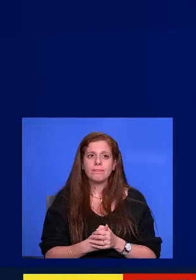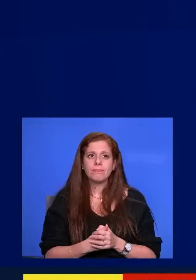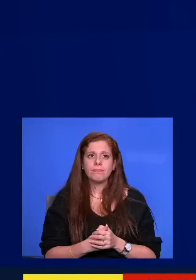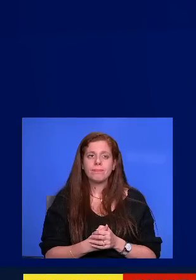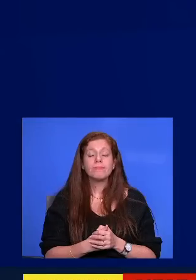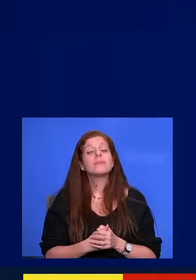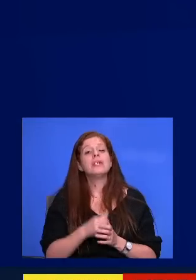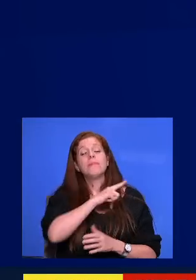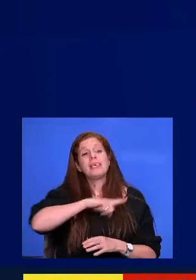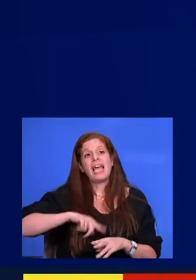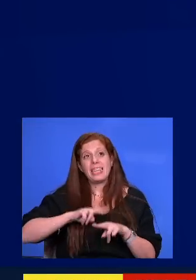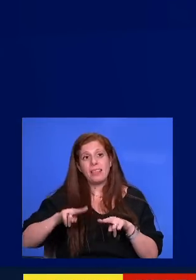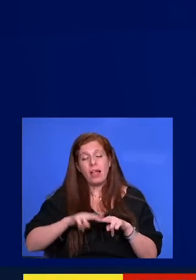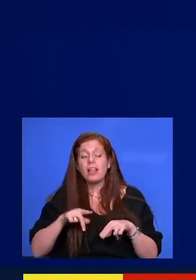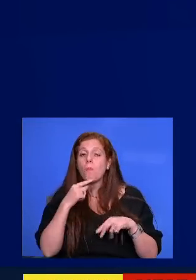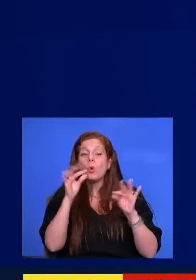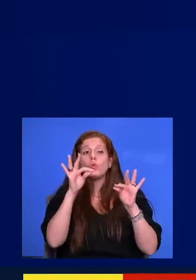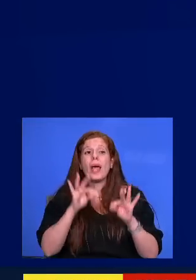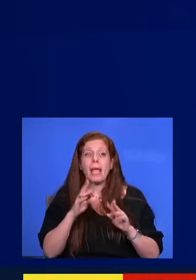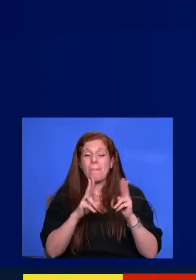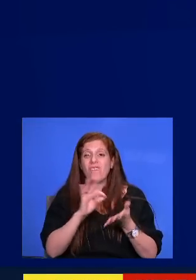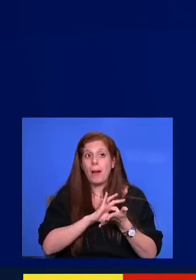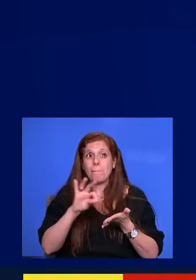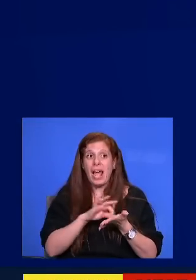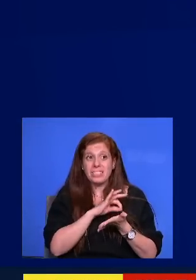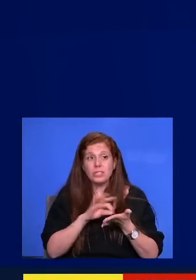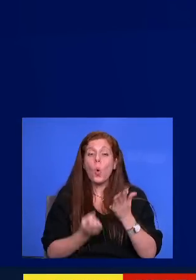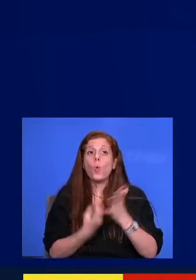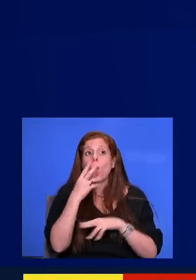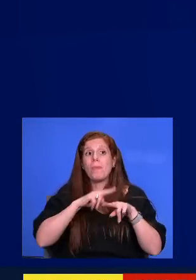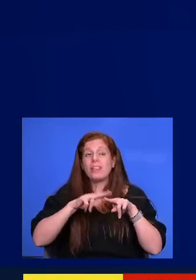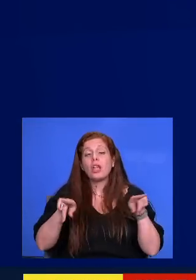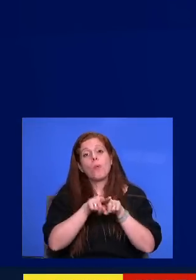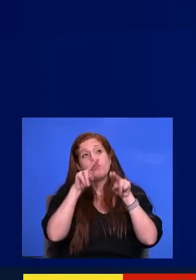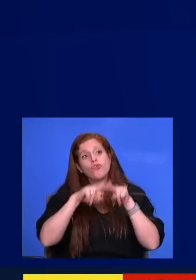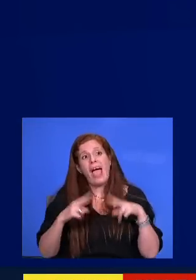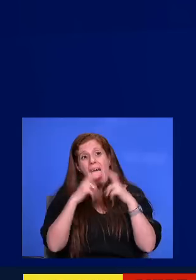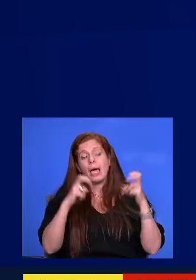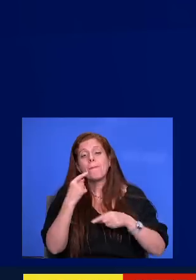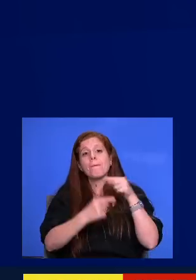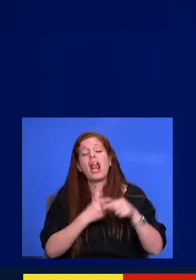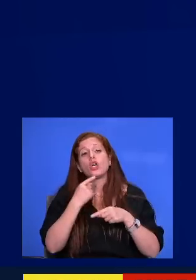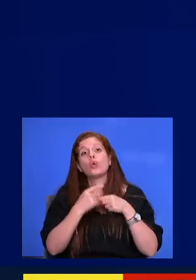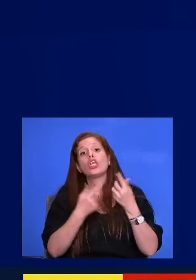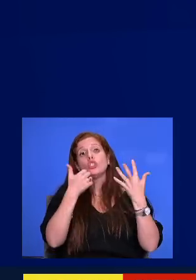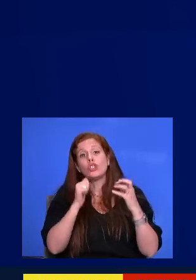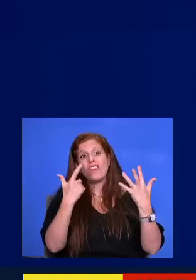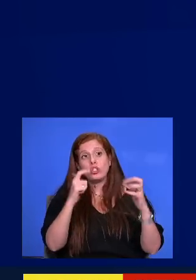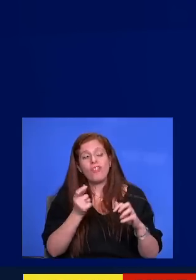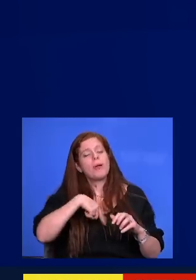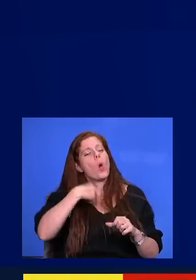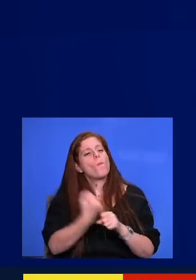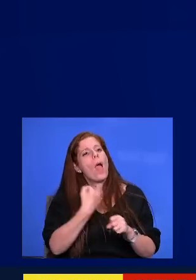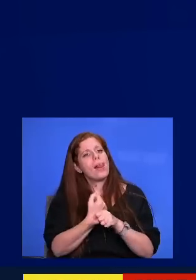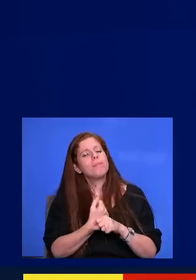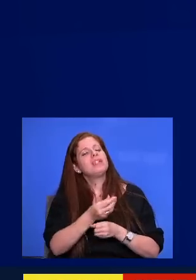מעיריית נתניה נמסר בתגובה. דוכני מפעל הפיס הוקמו בנתניה כמו בשאר ערי ישראל במהלך שנות ה-60 וה-70. אנו פועלים להסדיר את